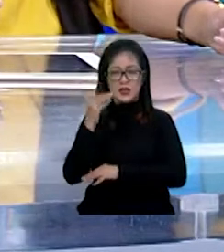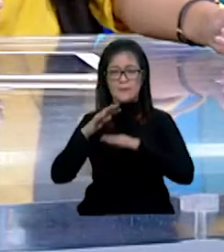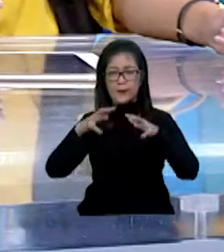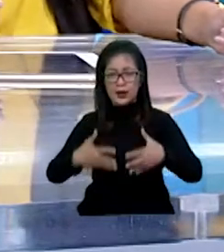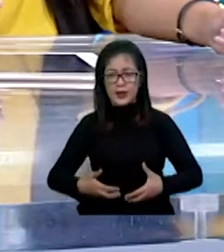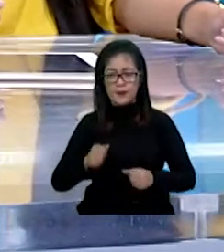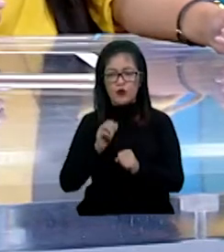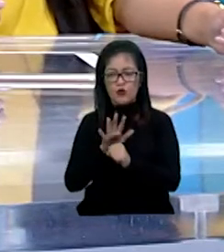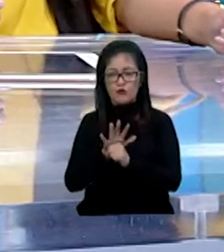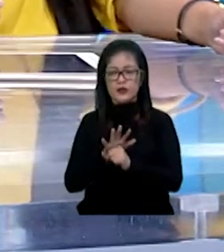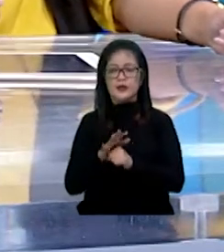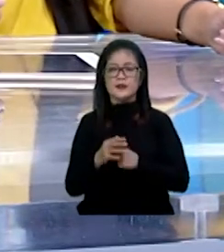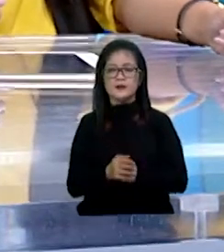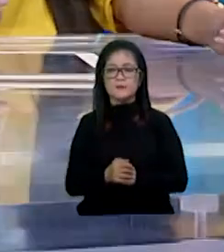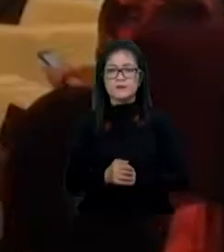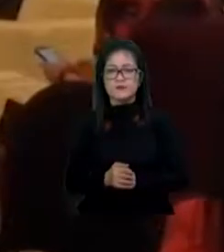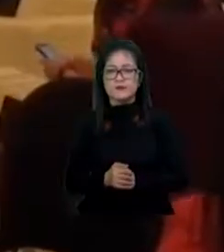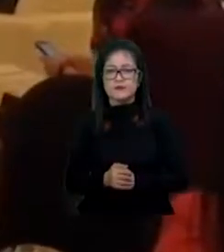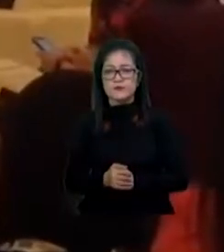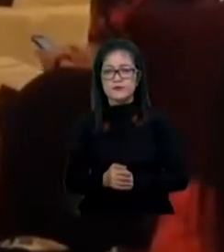pandemi COVID-19.